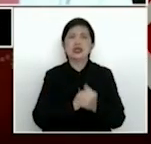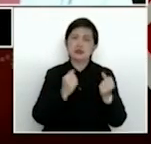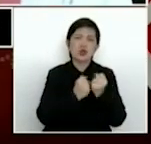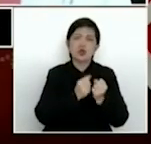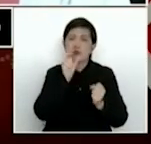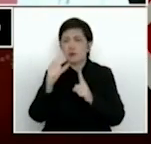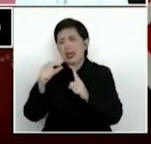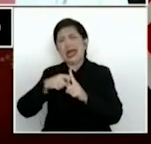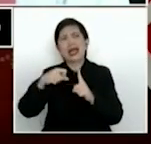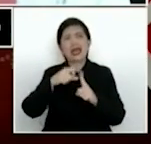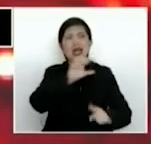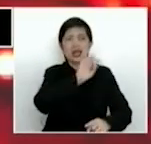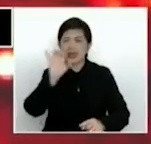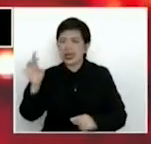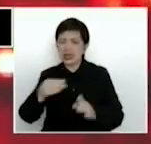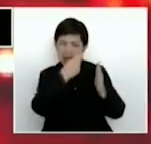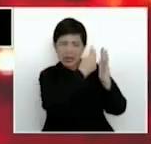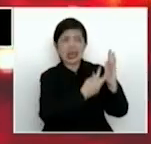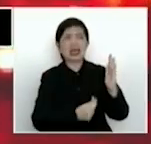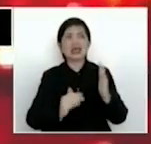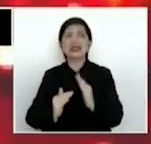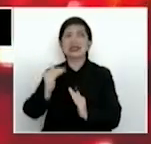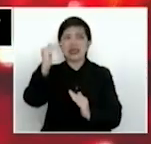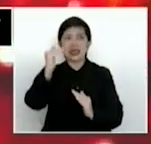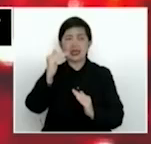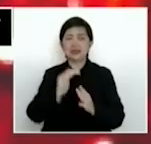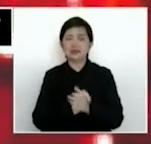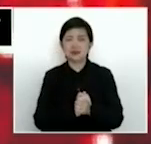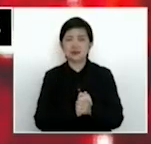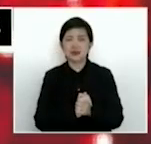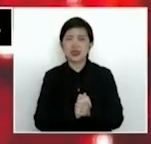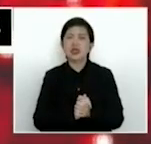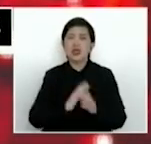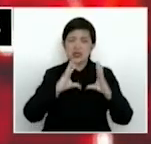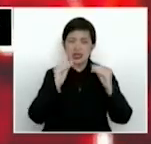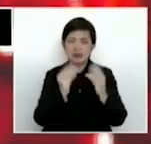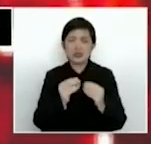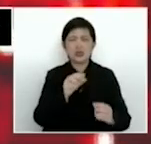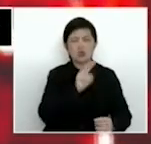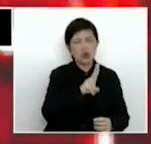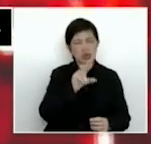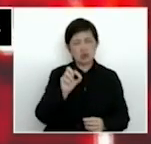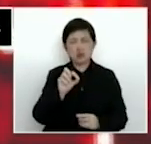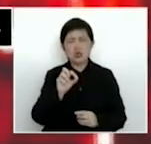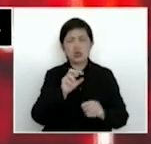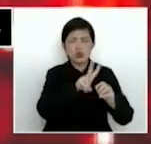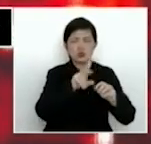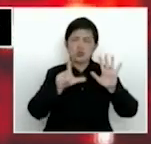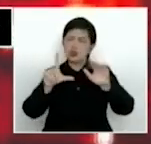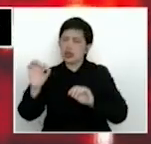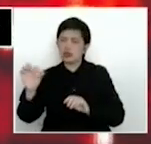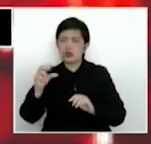PKK posu semua juga dinaikkan kombinasi ini bayangkan ada rapat di 2700 RW dibimbing oleh Pak